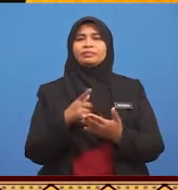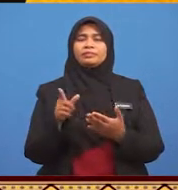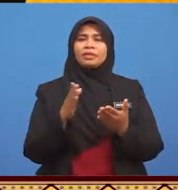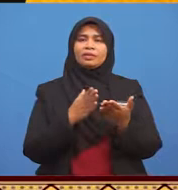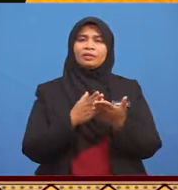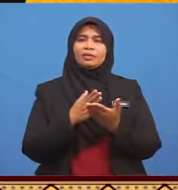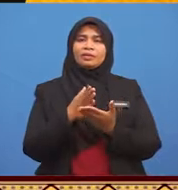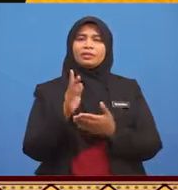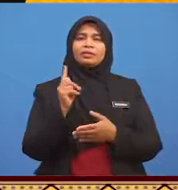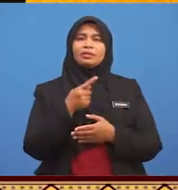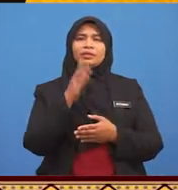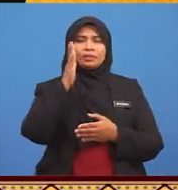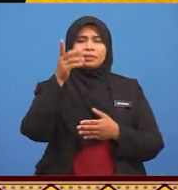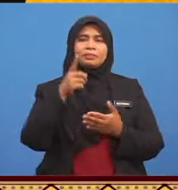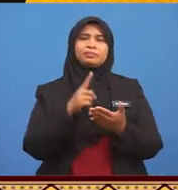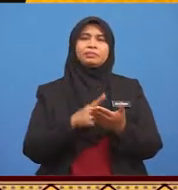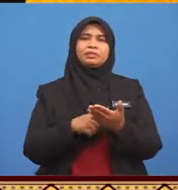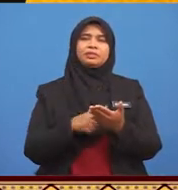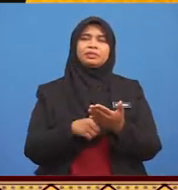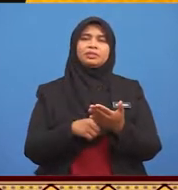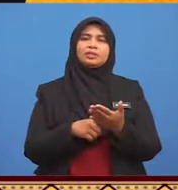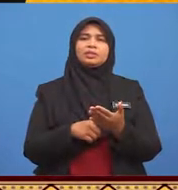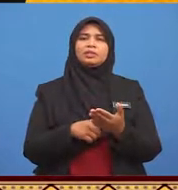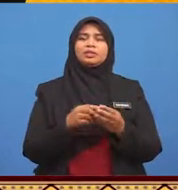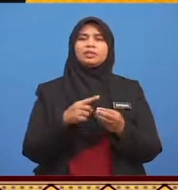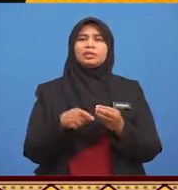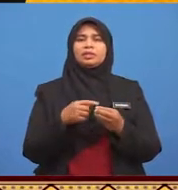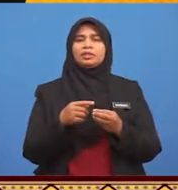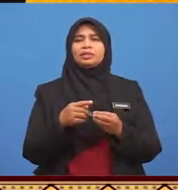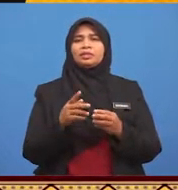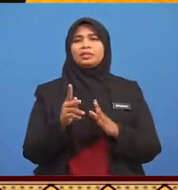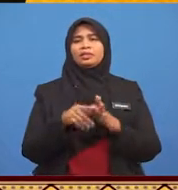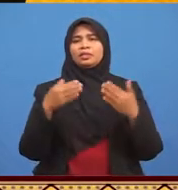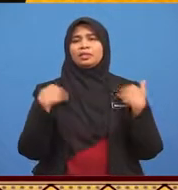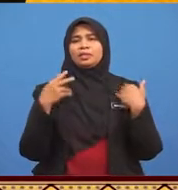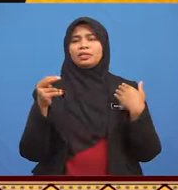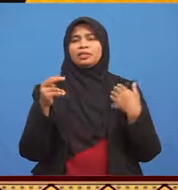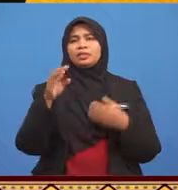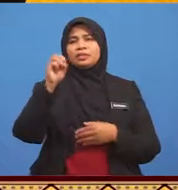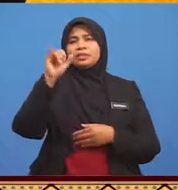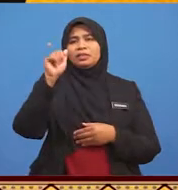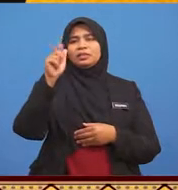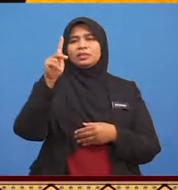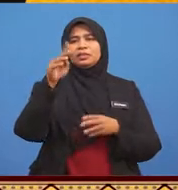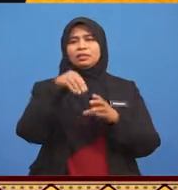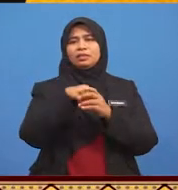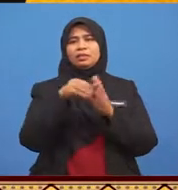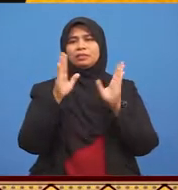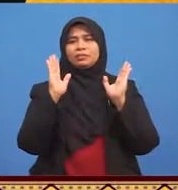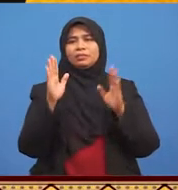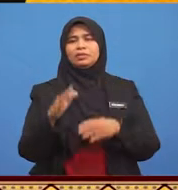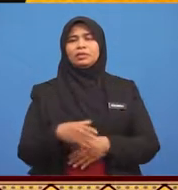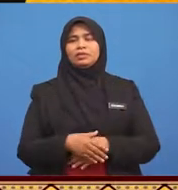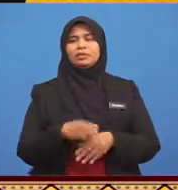Seterusnya, kita akan membincangkan situasi syak dalam solat dan penyelesaiannya supaya kita